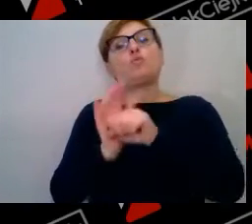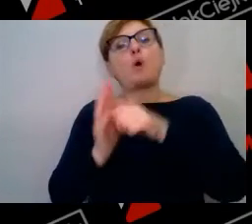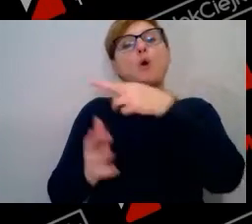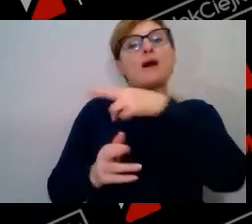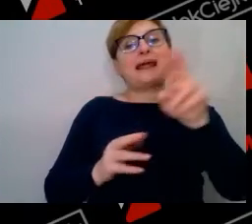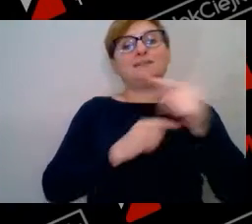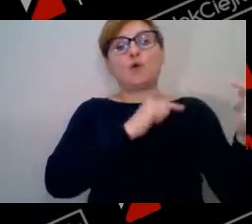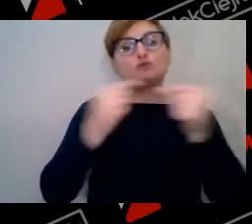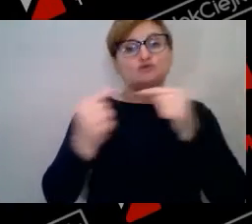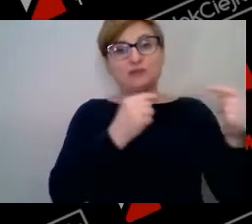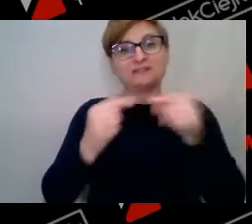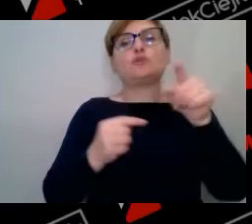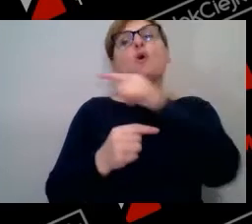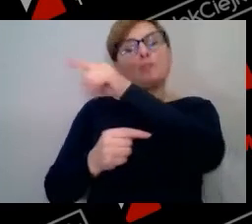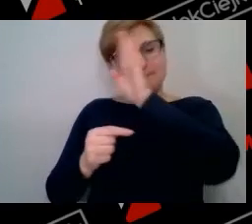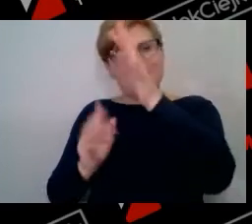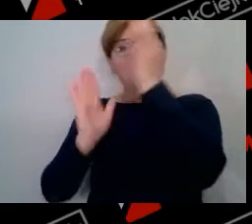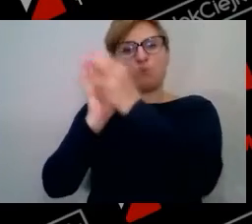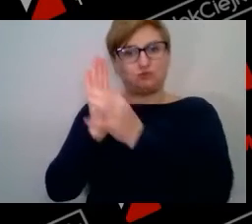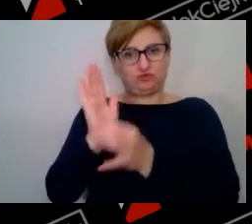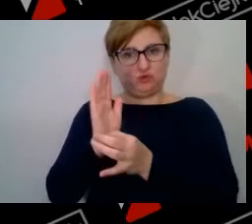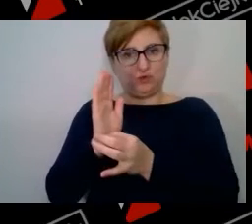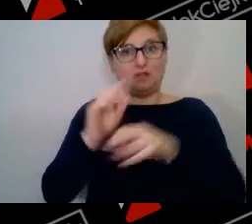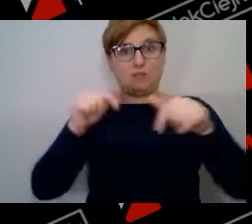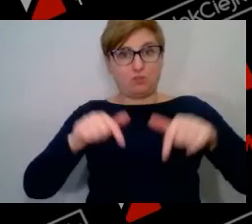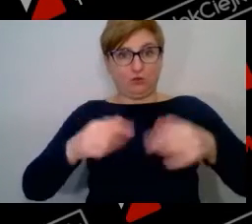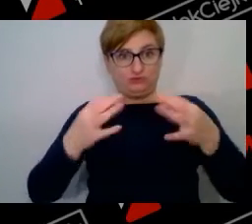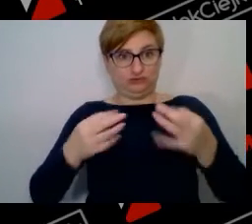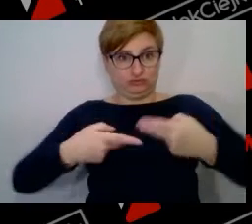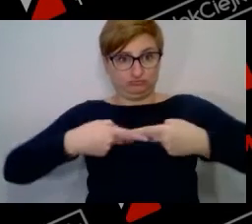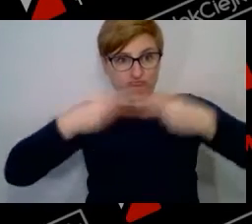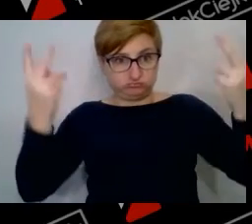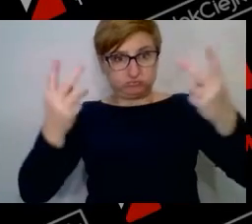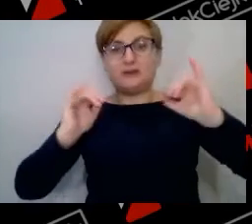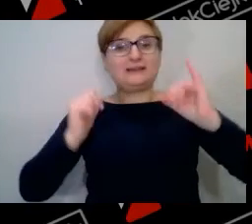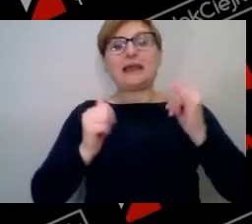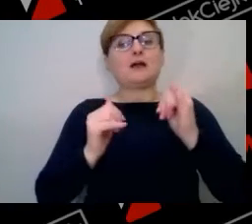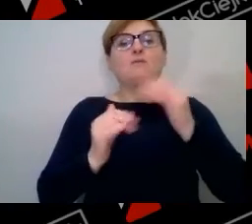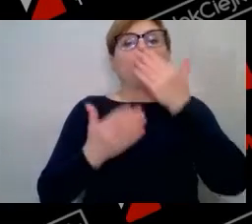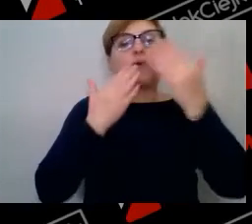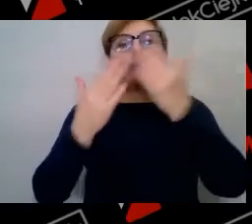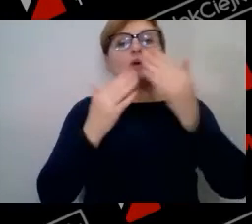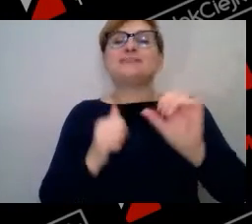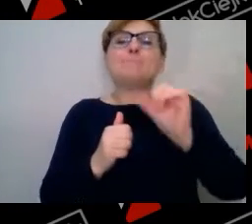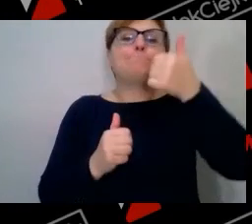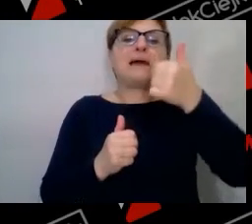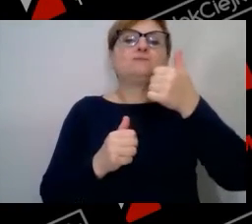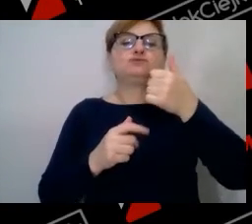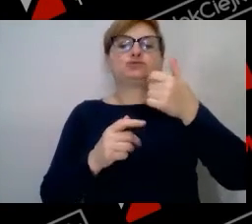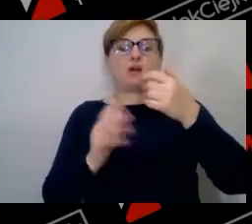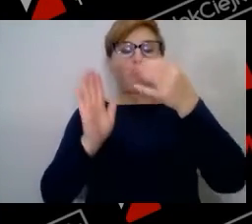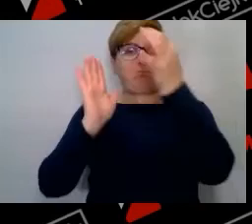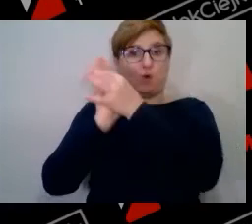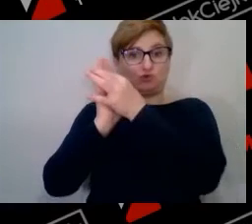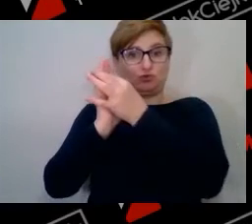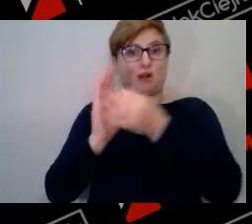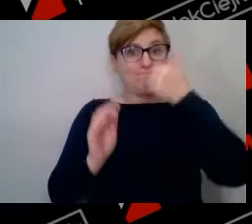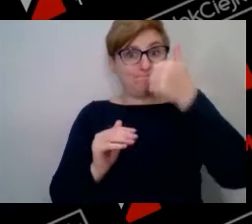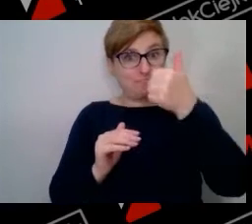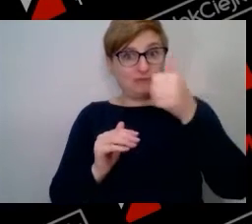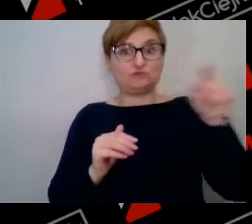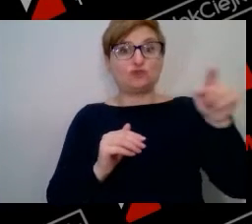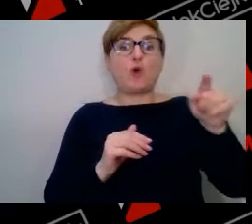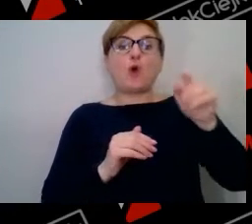tym tematem. Dzisiaj przedstawimy pierwsze postulaty, ścieżki wyjścia z bagna, doraźne rozwiązania na teraz. Pierwszy postulat przedstawiamy w imieniu